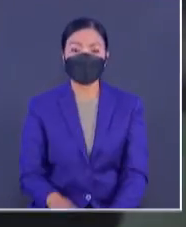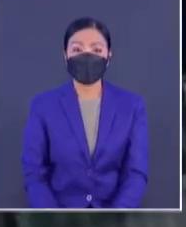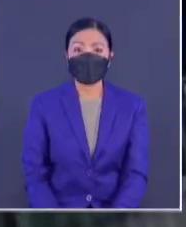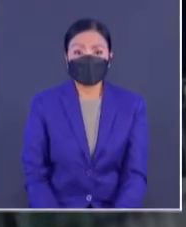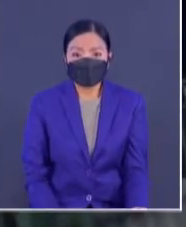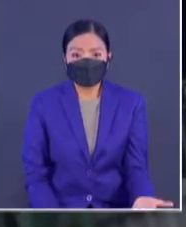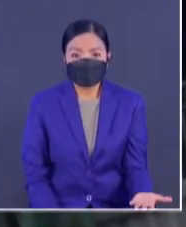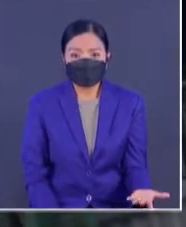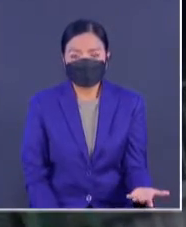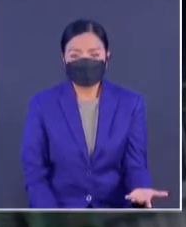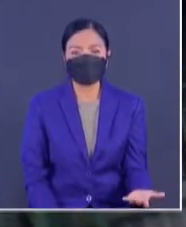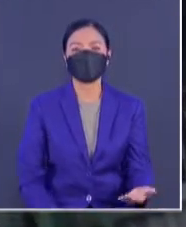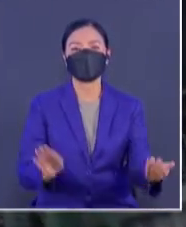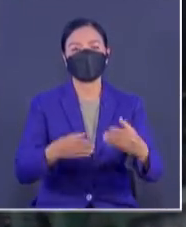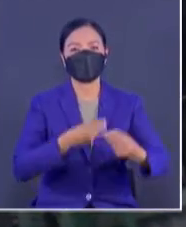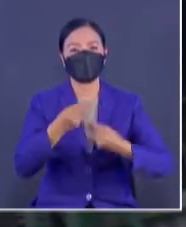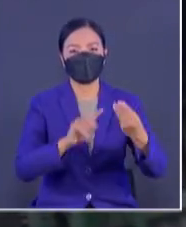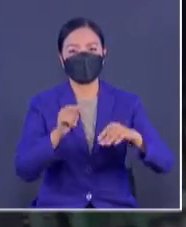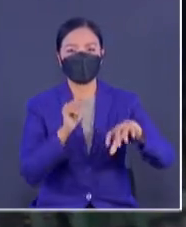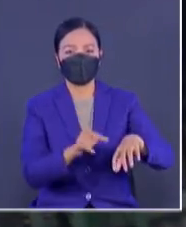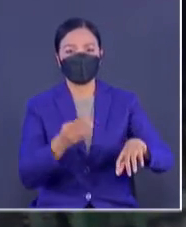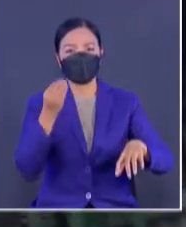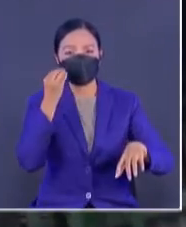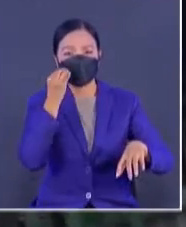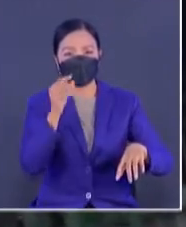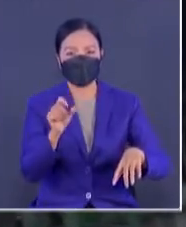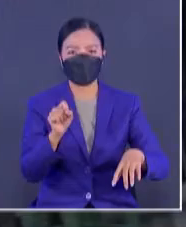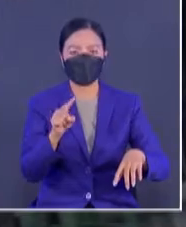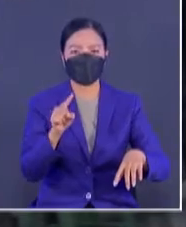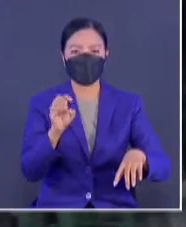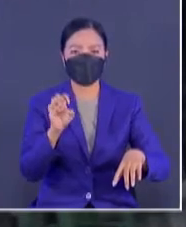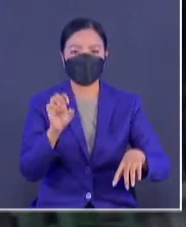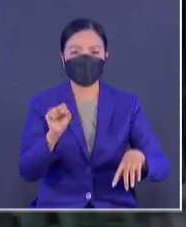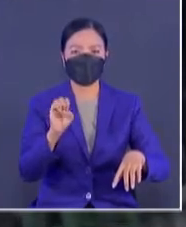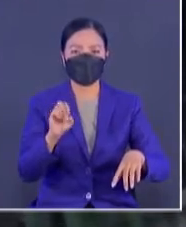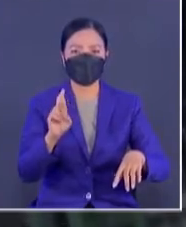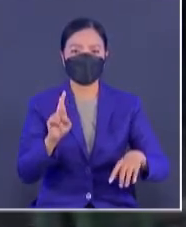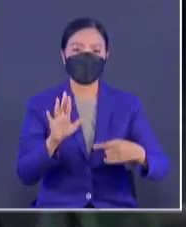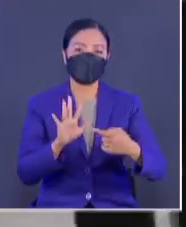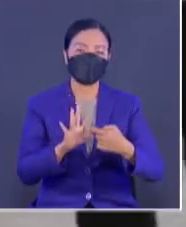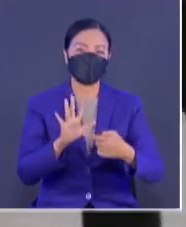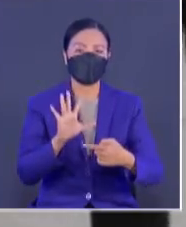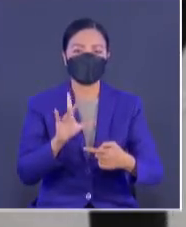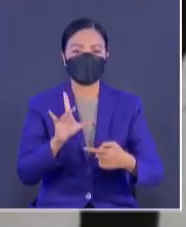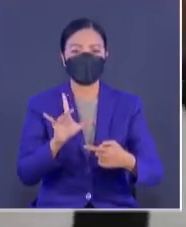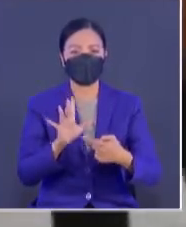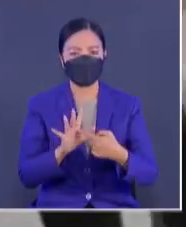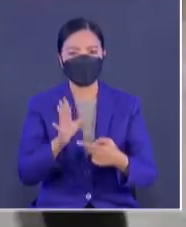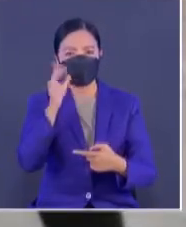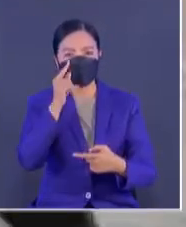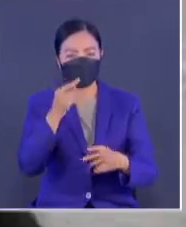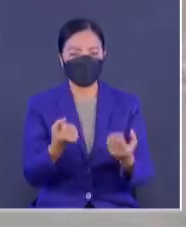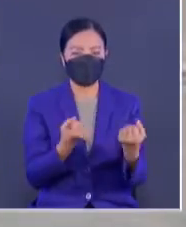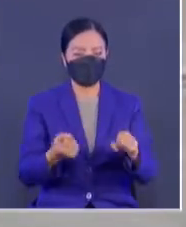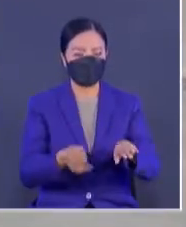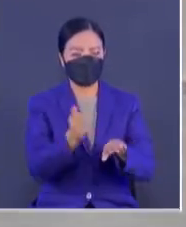ใจเหตุการณ์เกิดขึ้นที่หน้าตลาดบ้านศรีรัชชาครับที่ตำบลอ่อนหัวร่องอำเภอเมืองจังหวัดชลบุรีพ่อเนี่ยตอนแรกก็ไปซื้อ